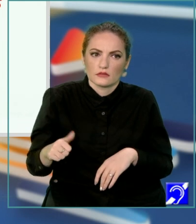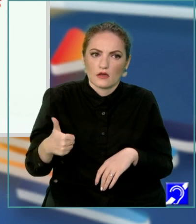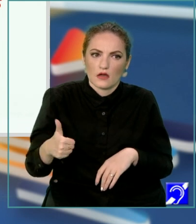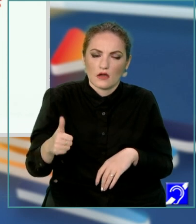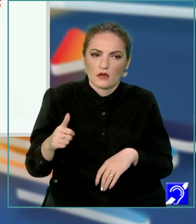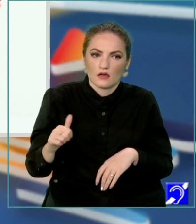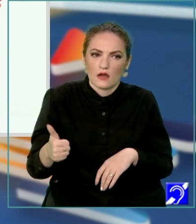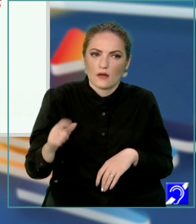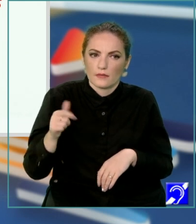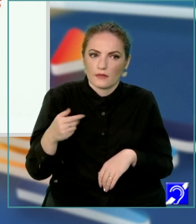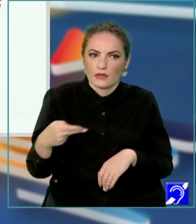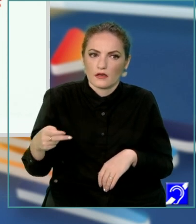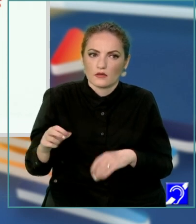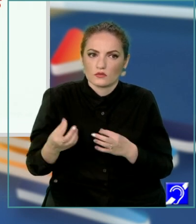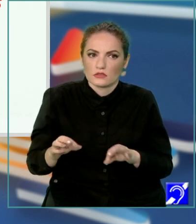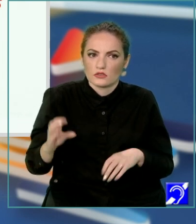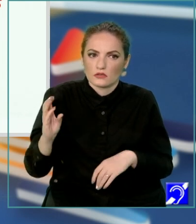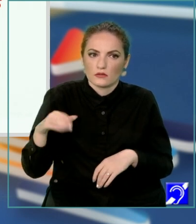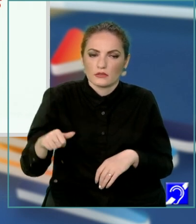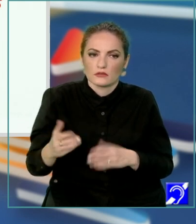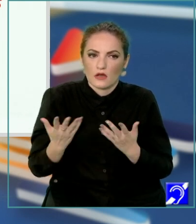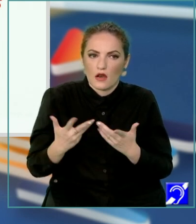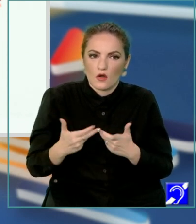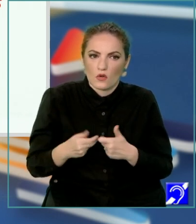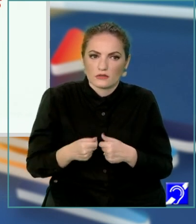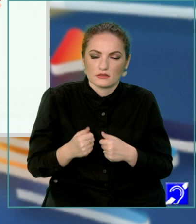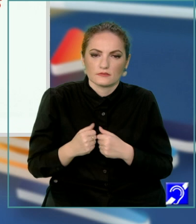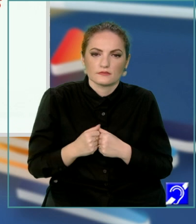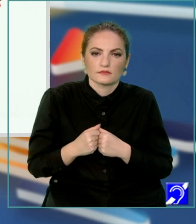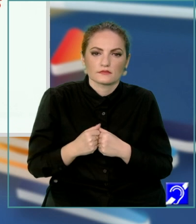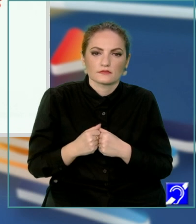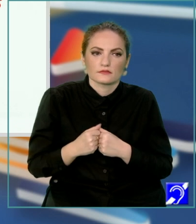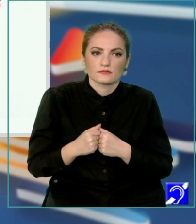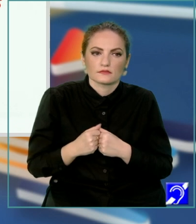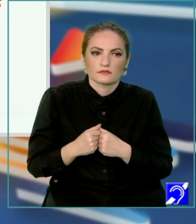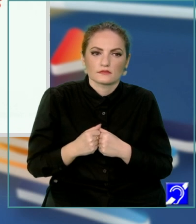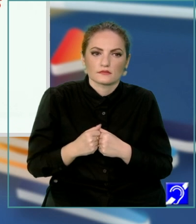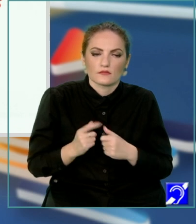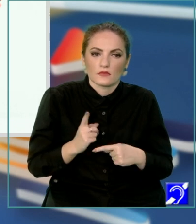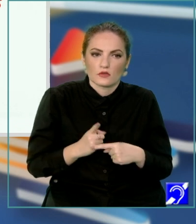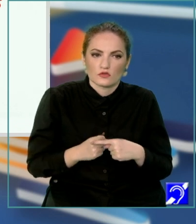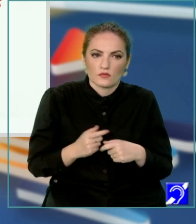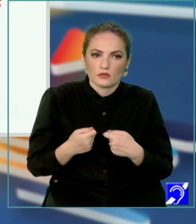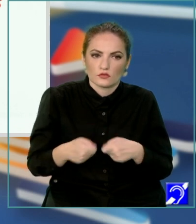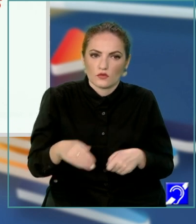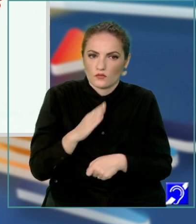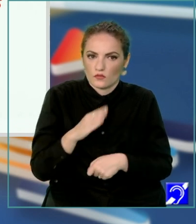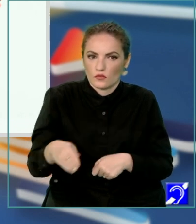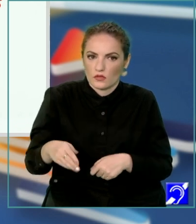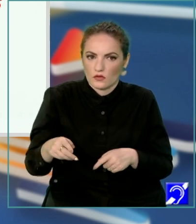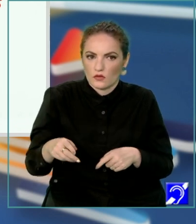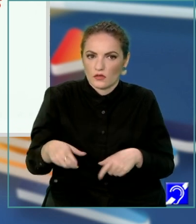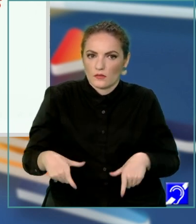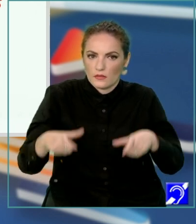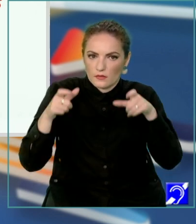a prim a 10 cm la punctul a se cere să calculăm Bună tuturor muchiilor paralelipipedului